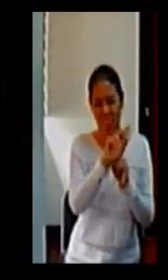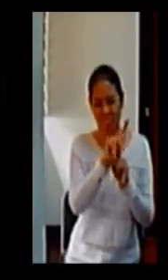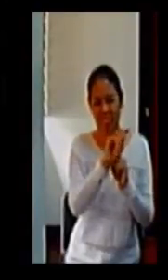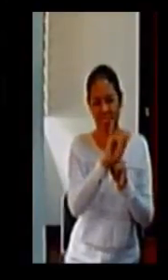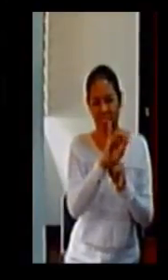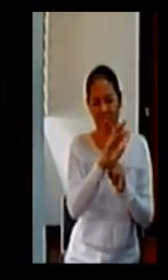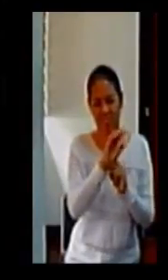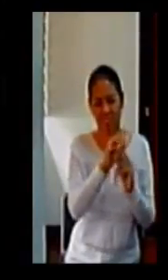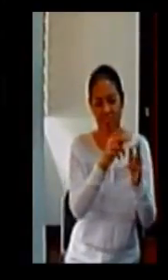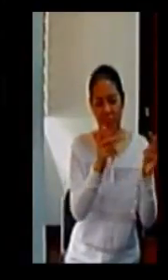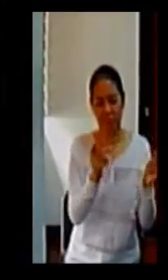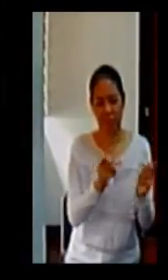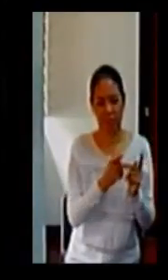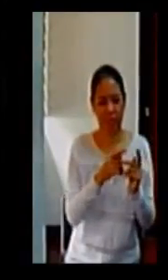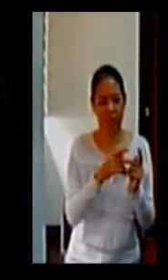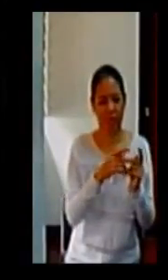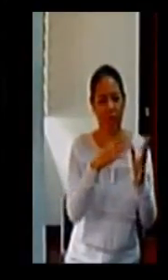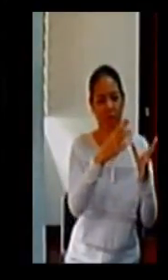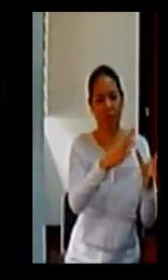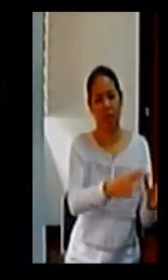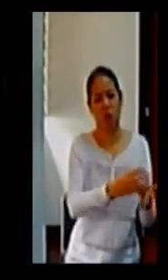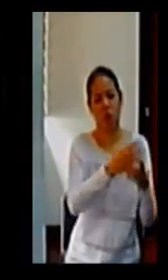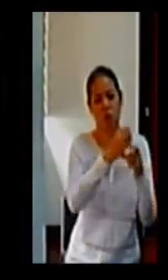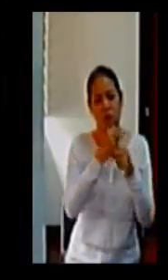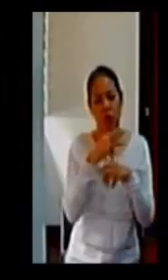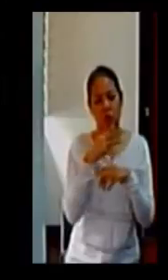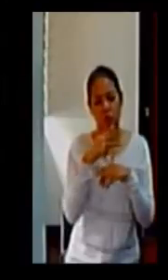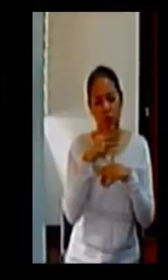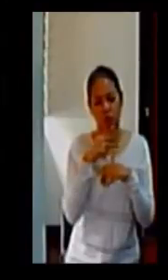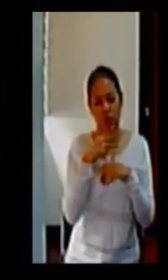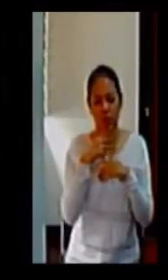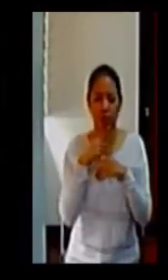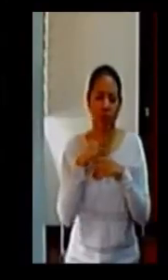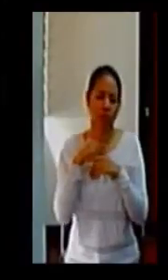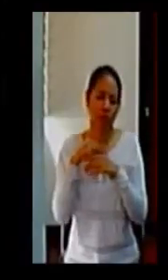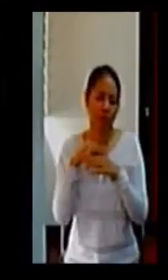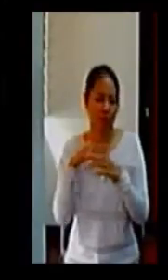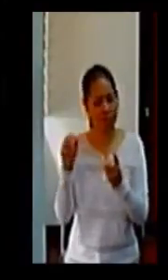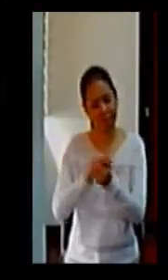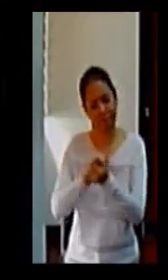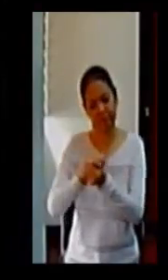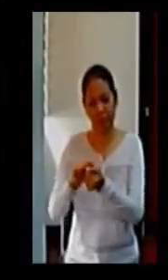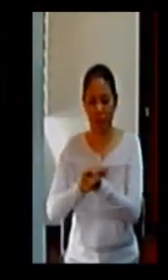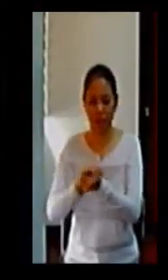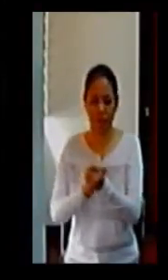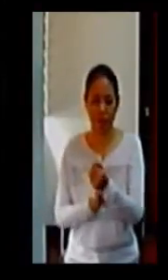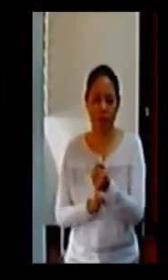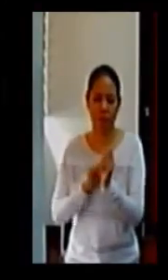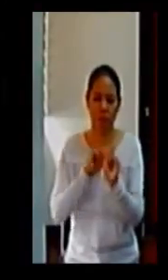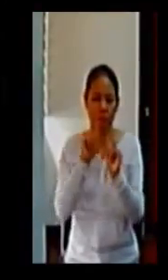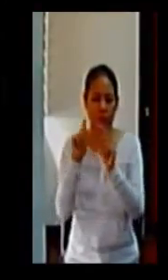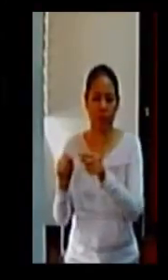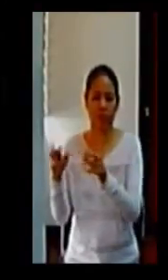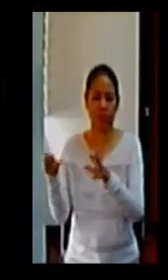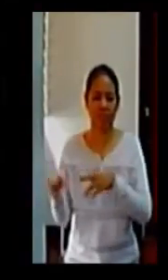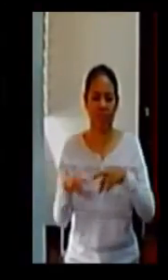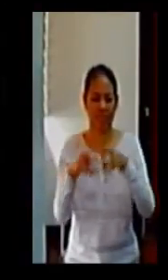naman po namin, pinupunta po namin siya sa ilog. May kalayuan po yung ilog sa amin pero tinitiis po